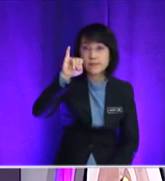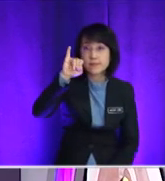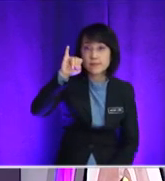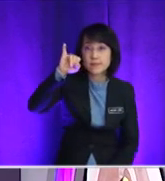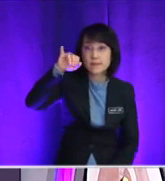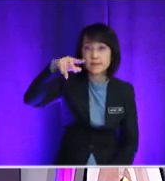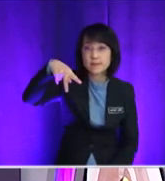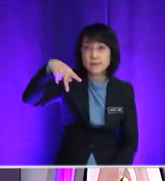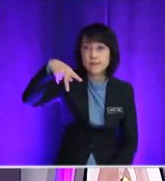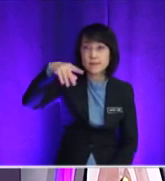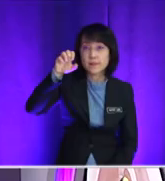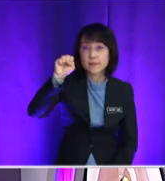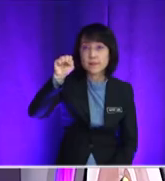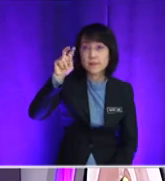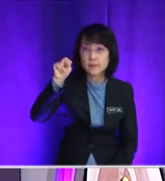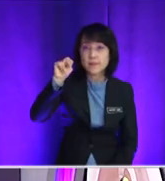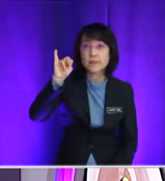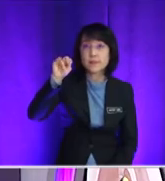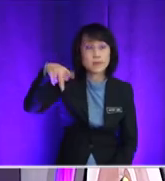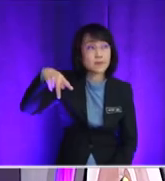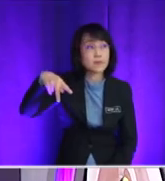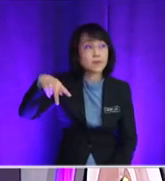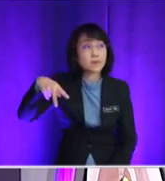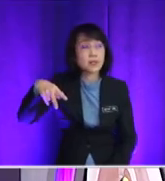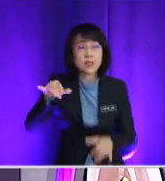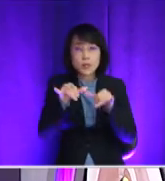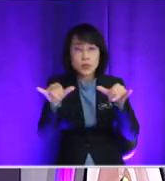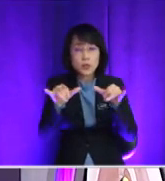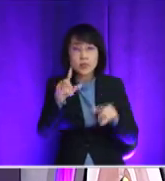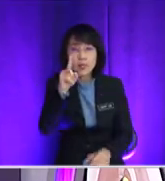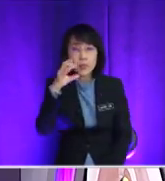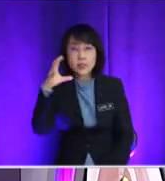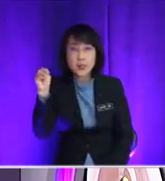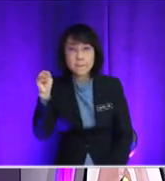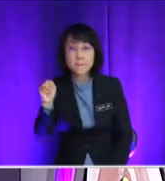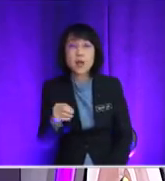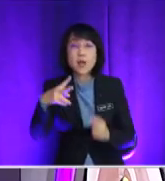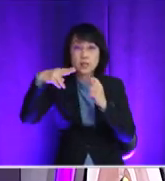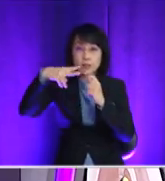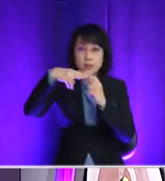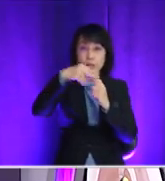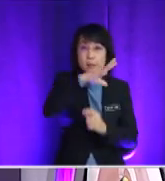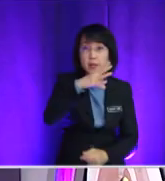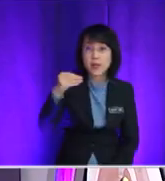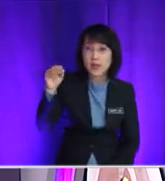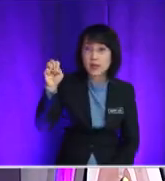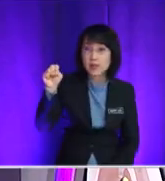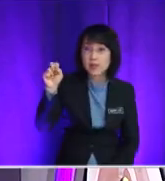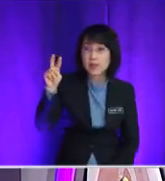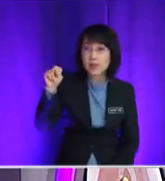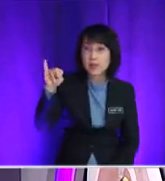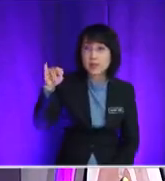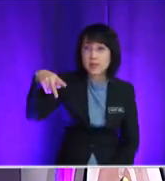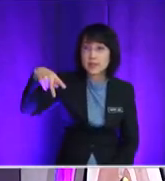ukuran 1 cm oke cream dan sneap Dream dan snip Oke tadi udah